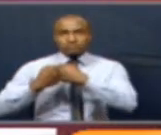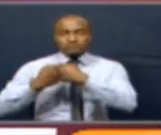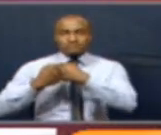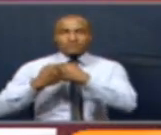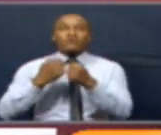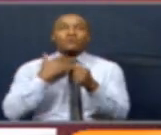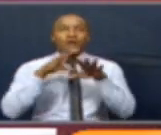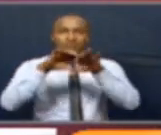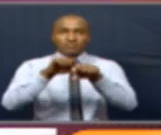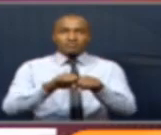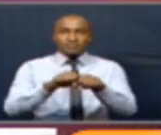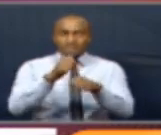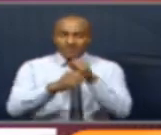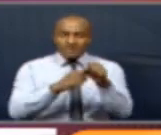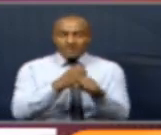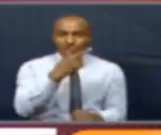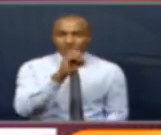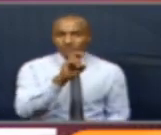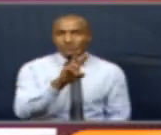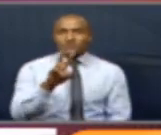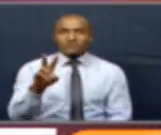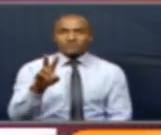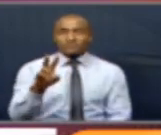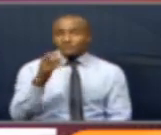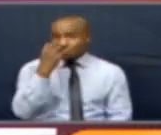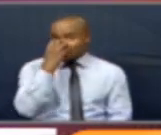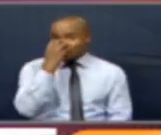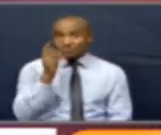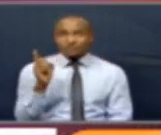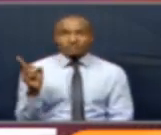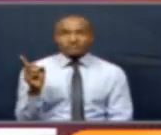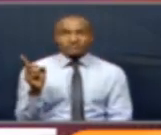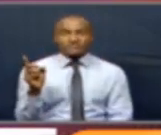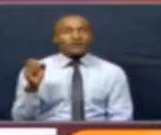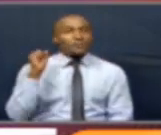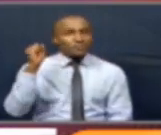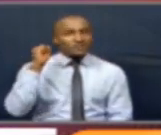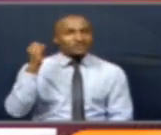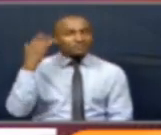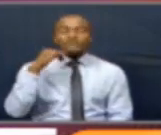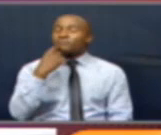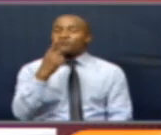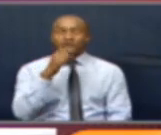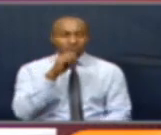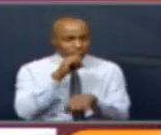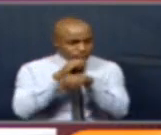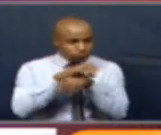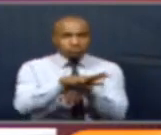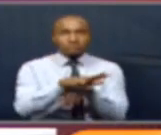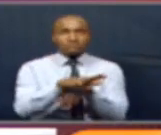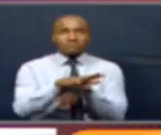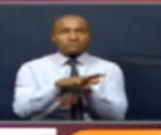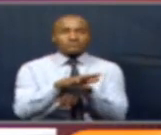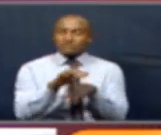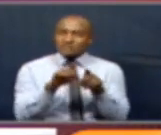kuingia ikulu mwaka 2022. William Ruto, mwanafunzi katika shule ya siasa ya mzee Moi na ambaye amejieleza kuwa mtoto wa Mkenya wa